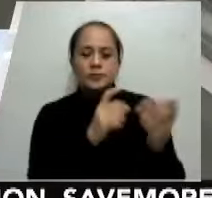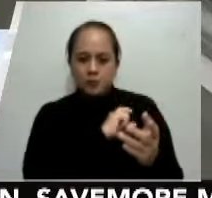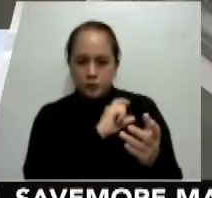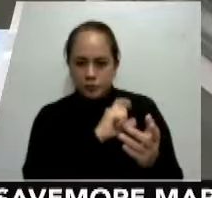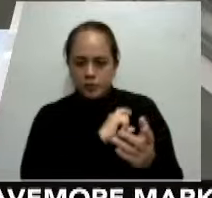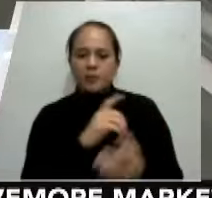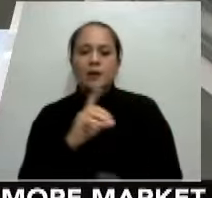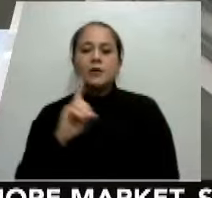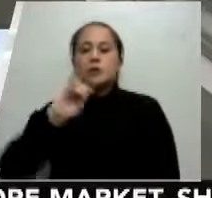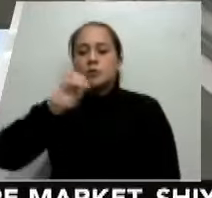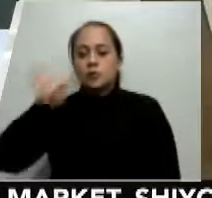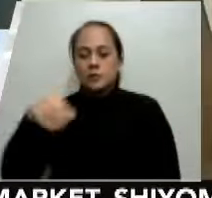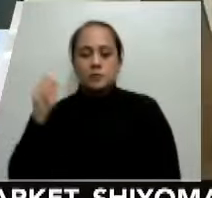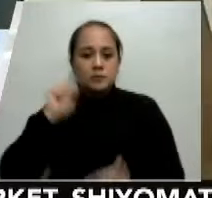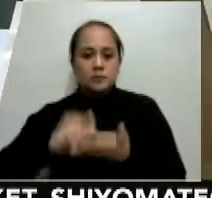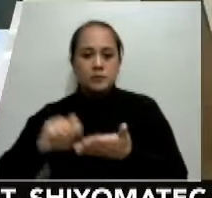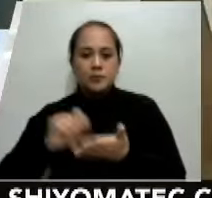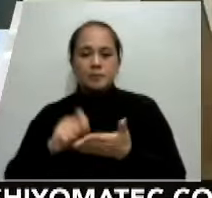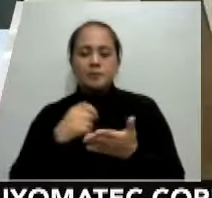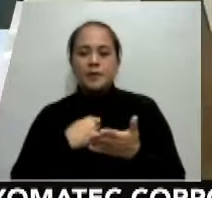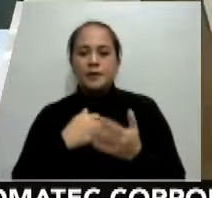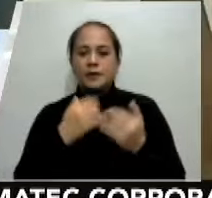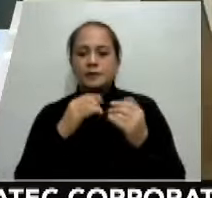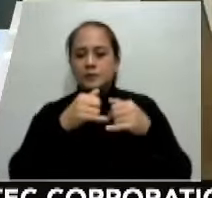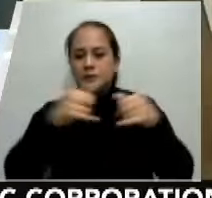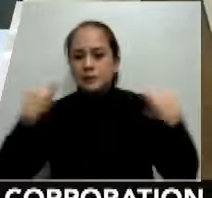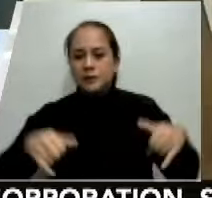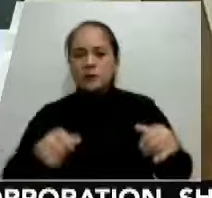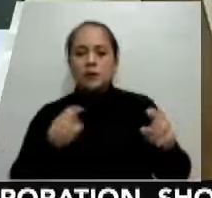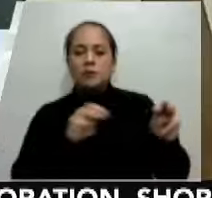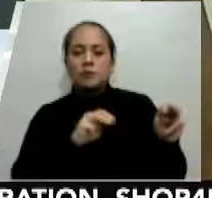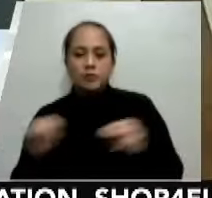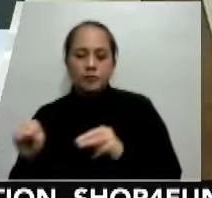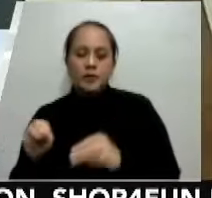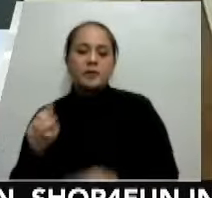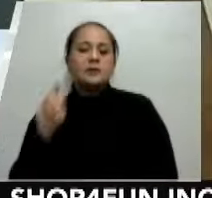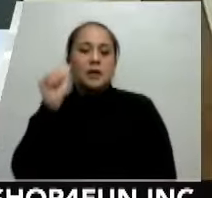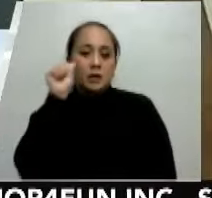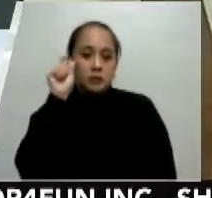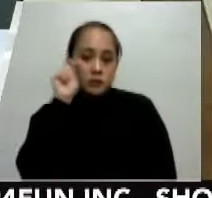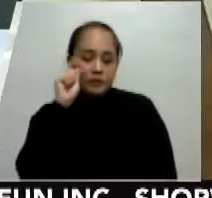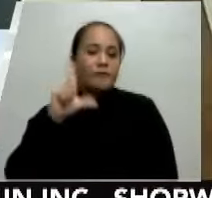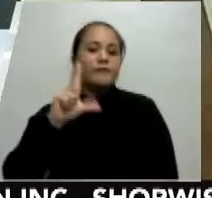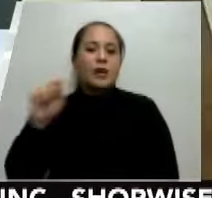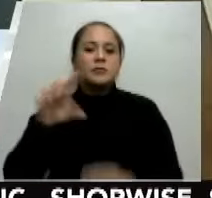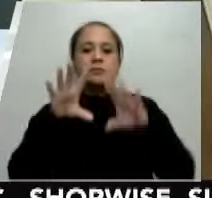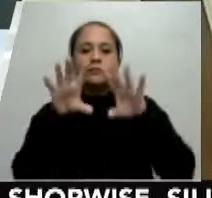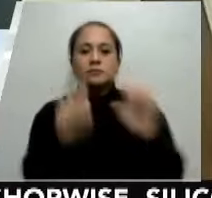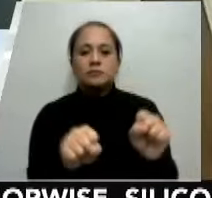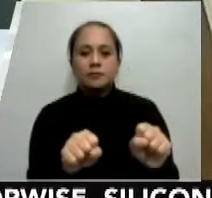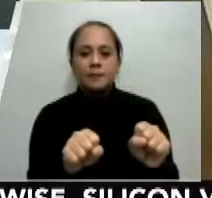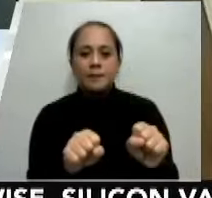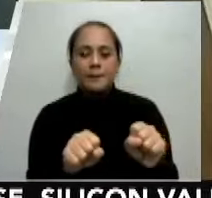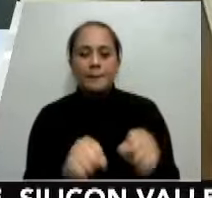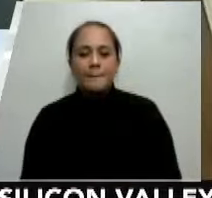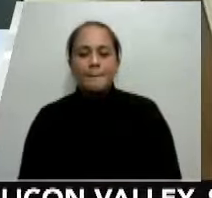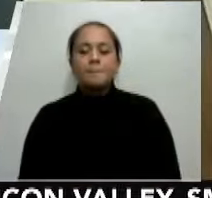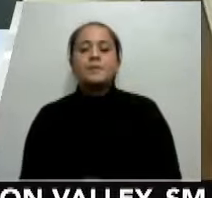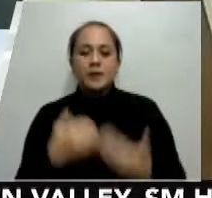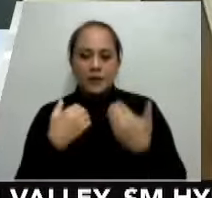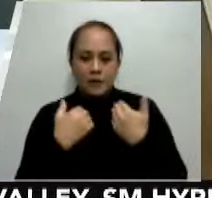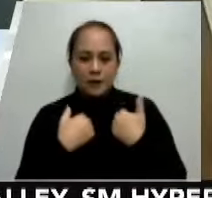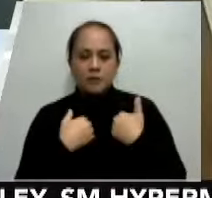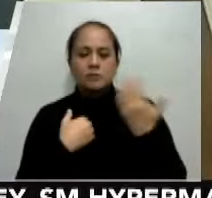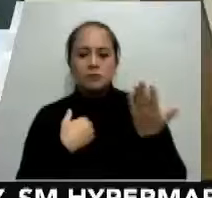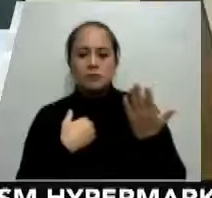mga utos para i-restrict ang kilos ni Teves at mapadali ang pag-aresto sa kanya. Inissue ang mga ito kasunod